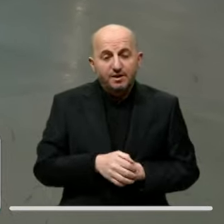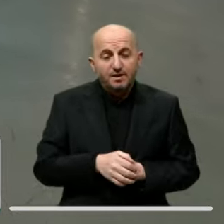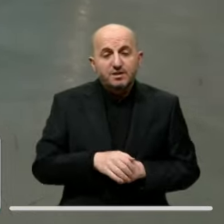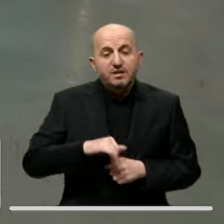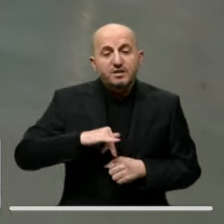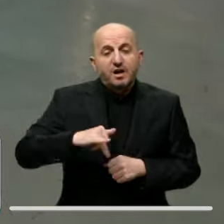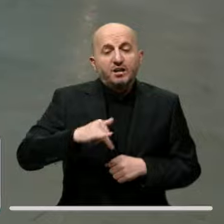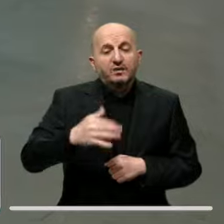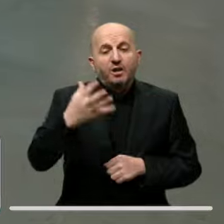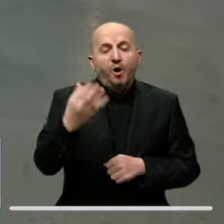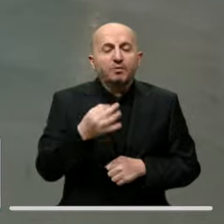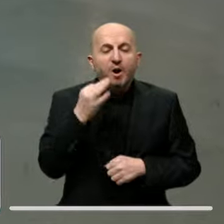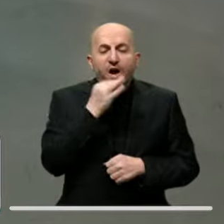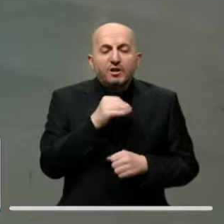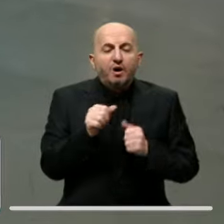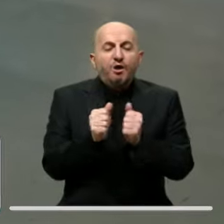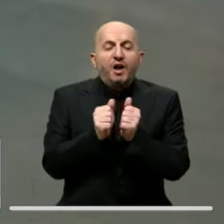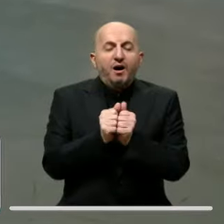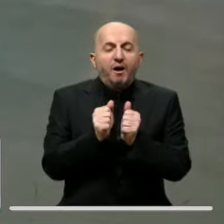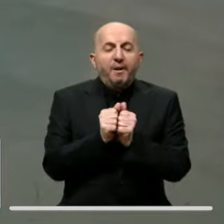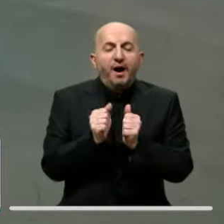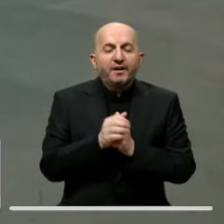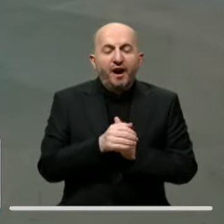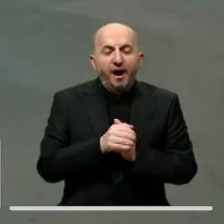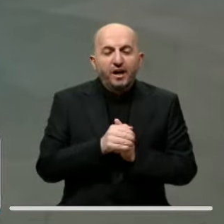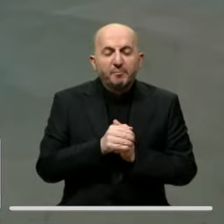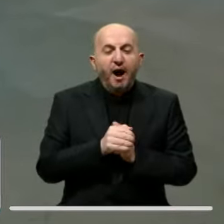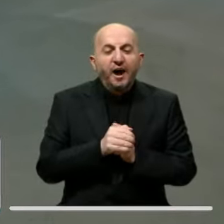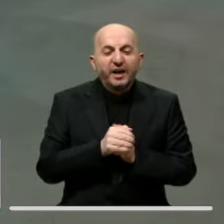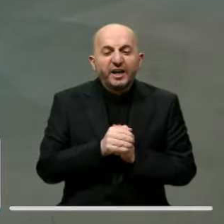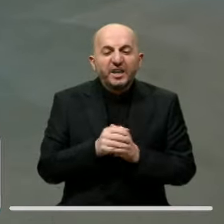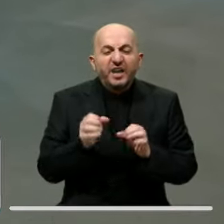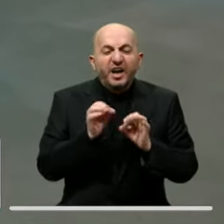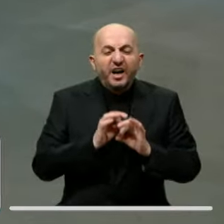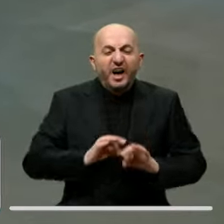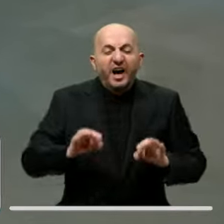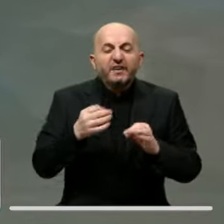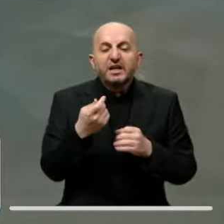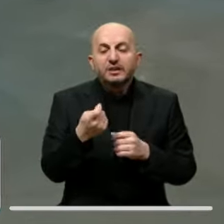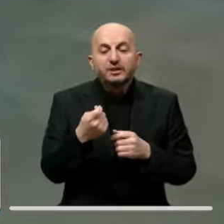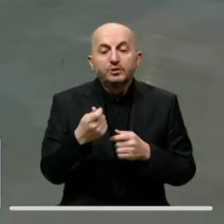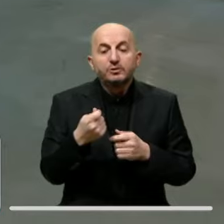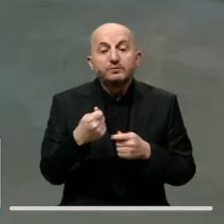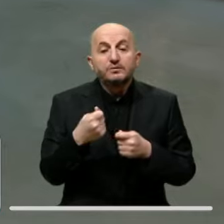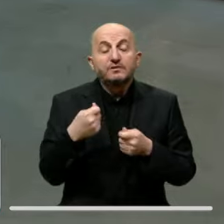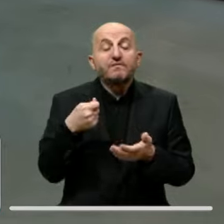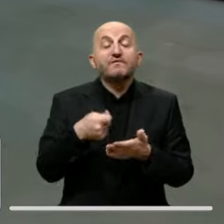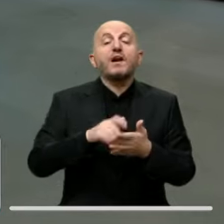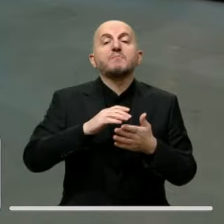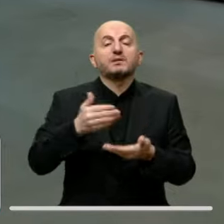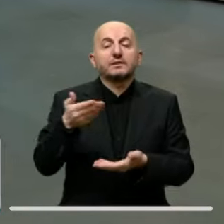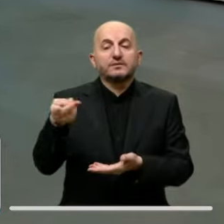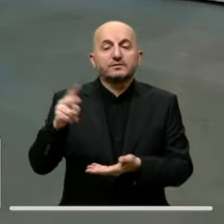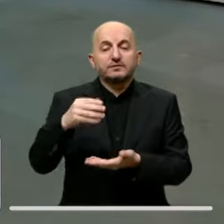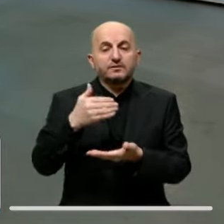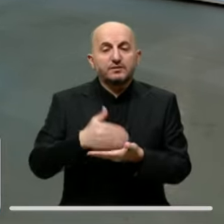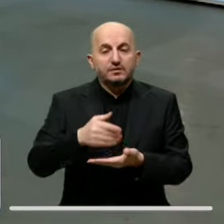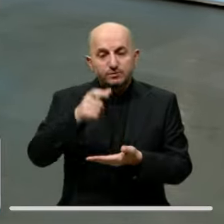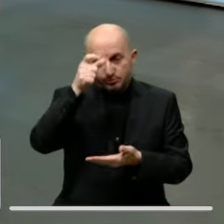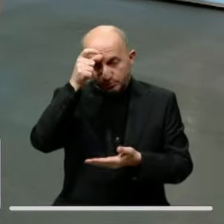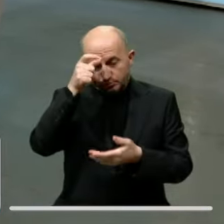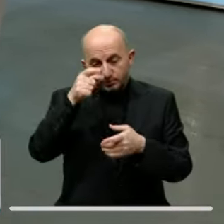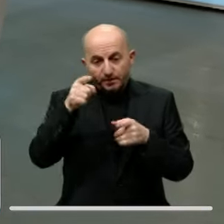yakını olmak üzere, yani onunla beraber bir yakın olmak üzere hiçbir ücret almadan cenazesini getiriyorlar. Türkiye'de hangi